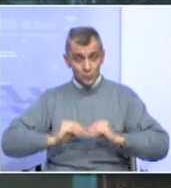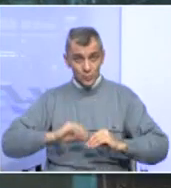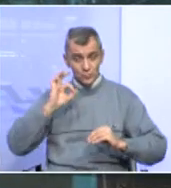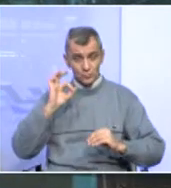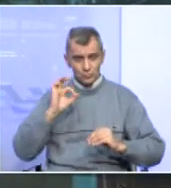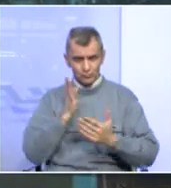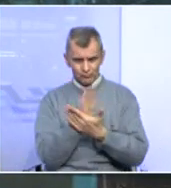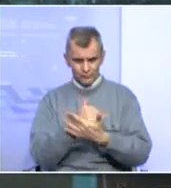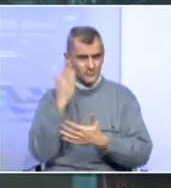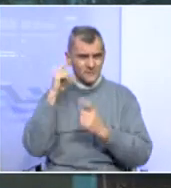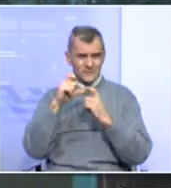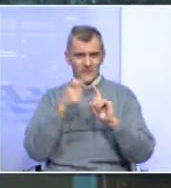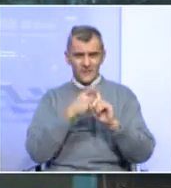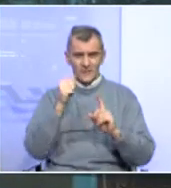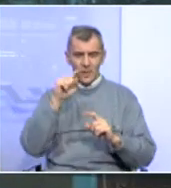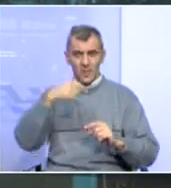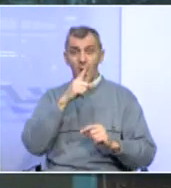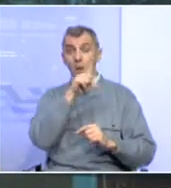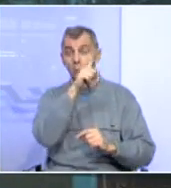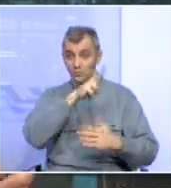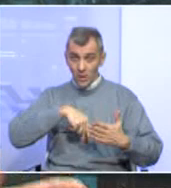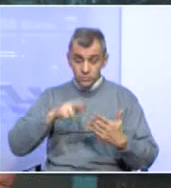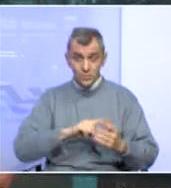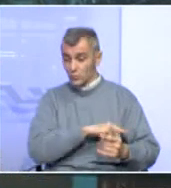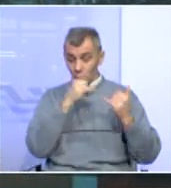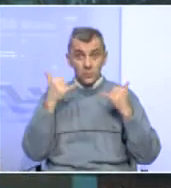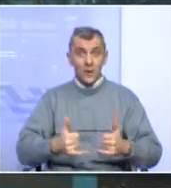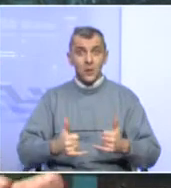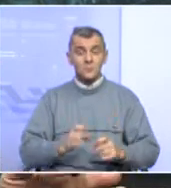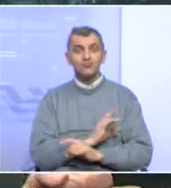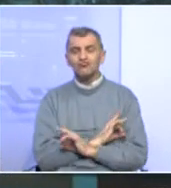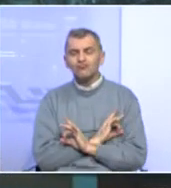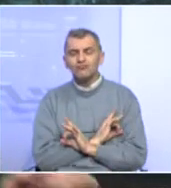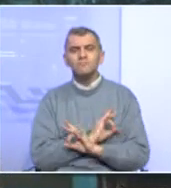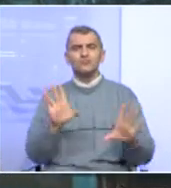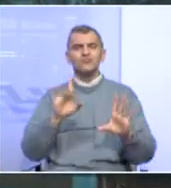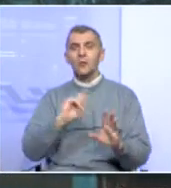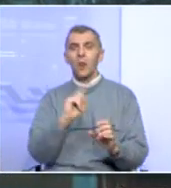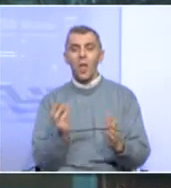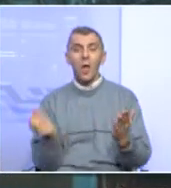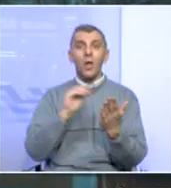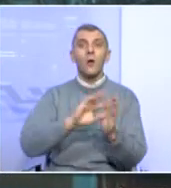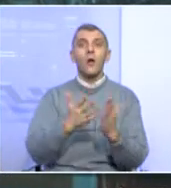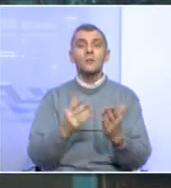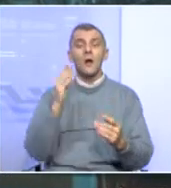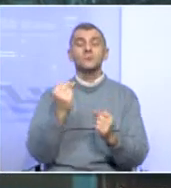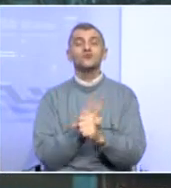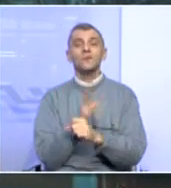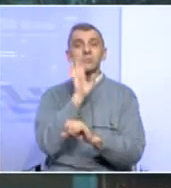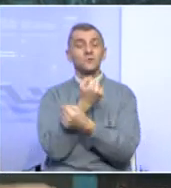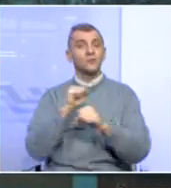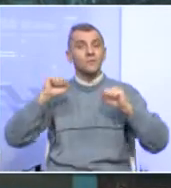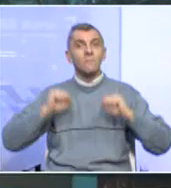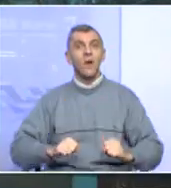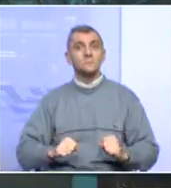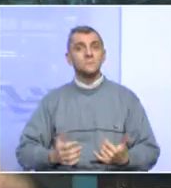sukcesiji bivše SFRJ koji je potpisala Gumdžija, do dana današnjeg ništa se nije uknjižilo na državu BiH. Sada nam je